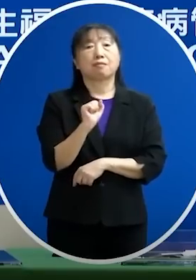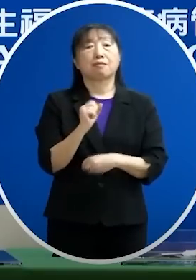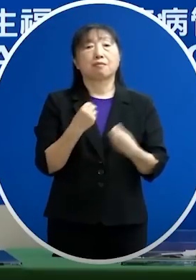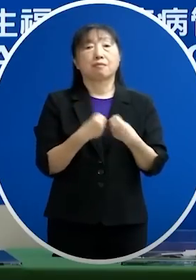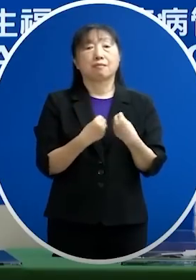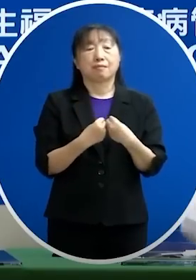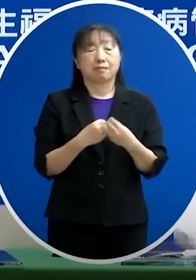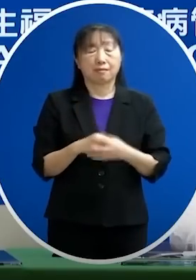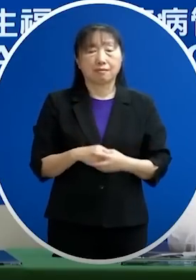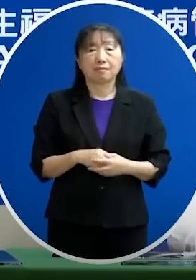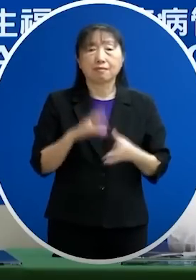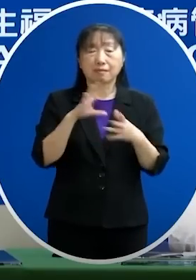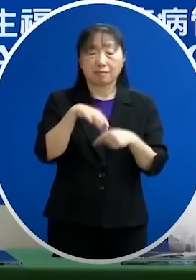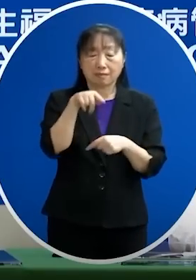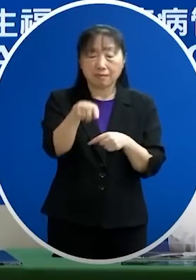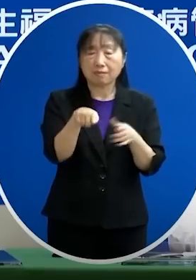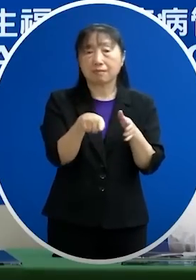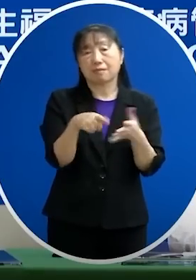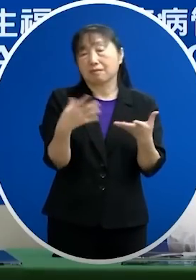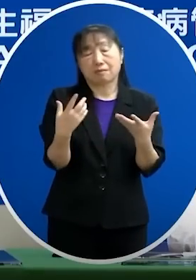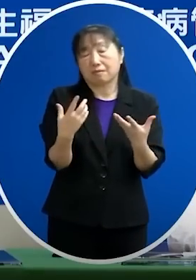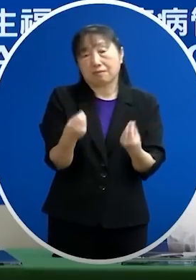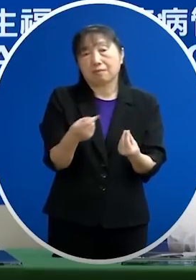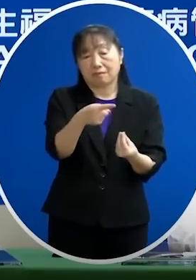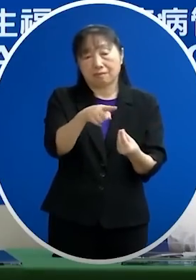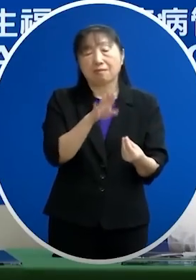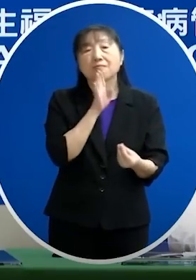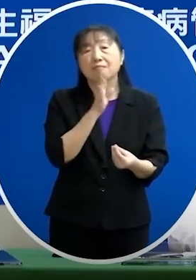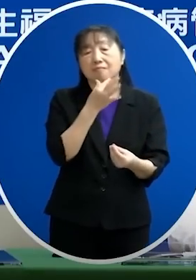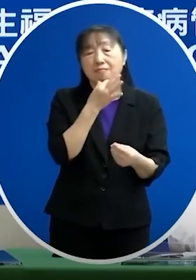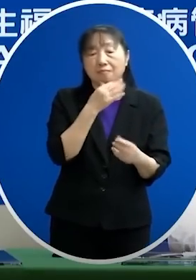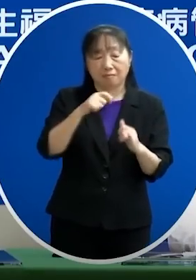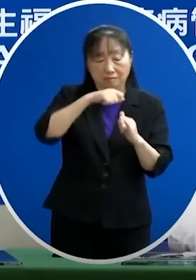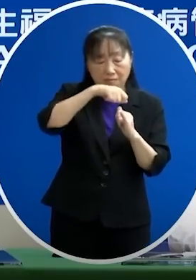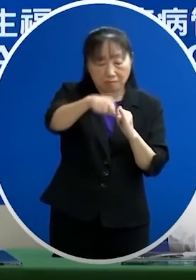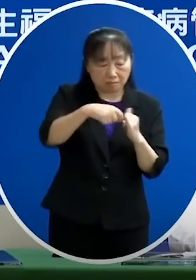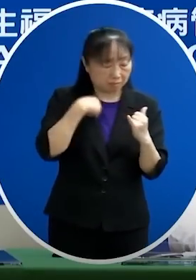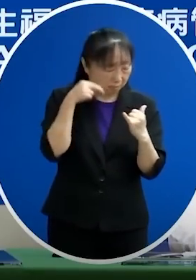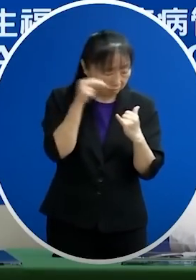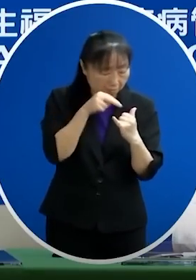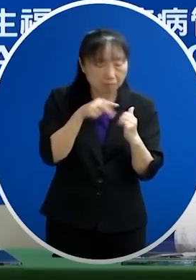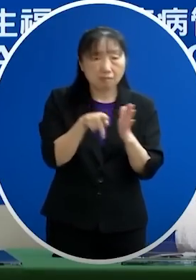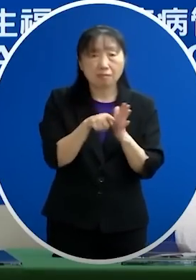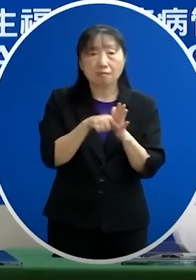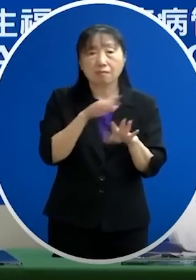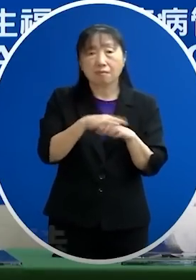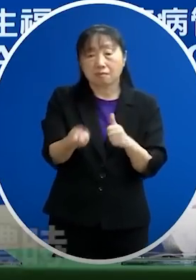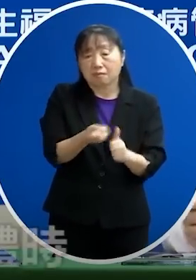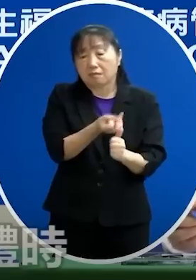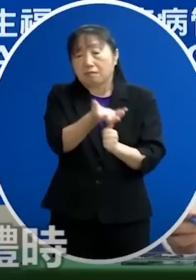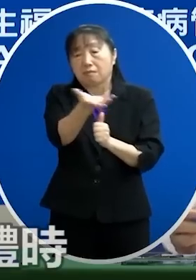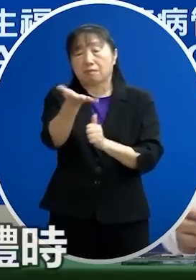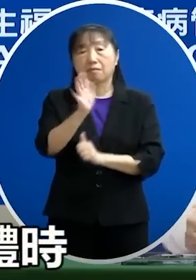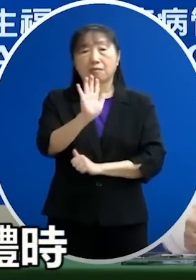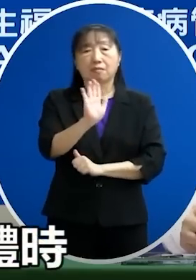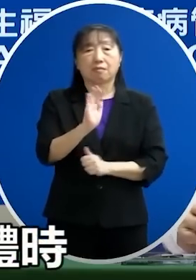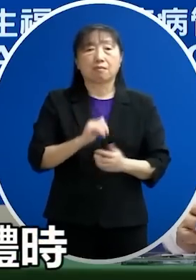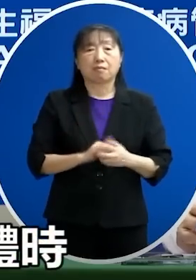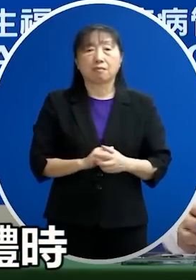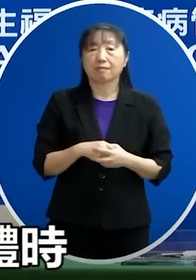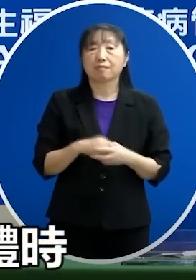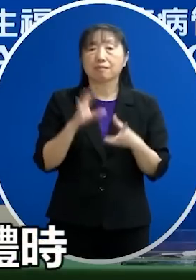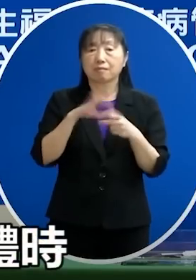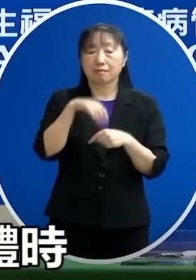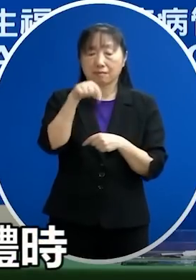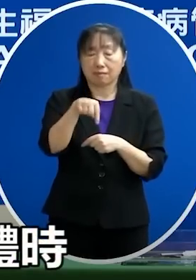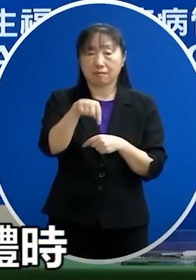当的困难，不过当初这是我们的规定，那避免就打开的时候它的一些感控或传染给相关处理的